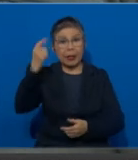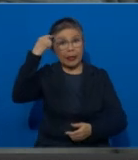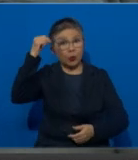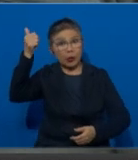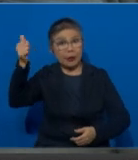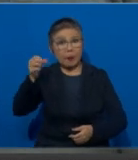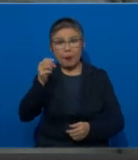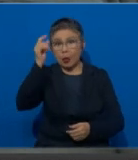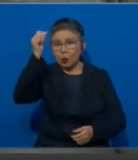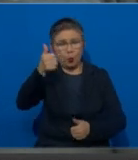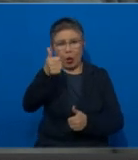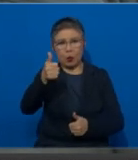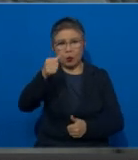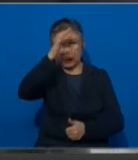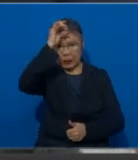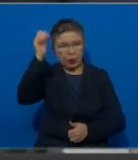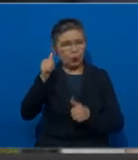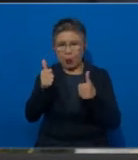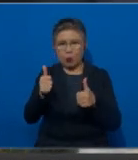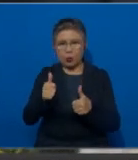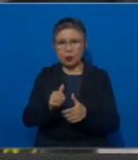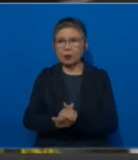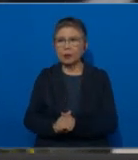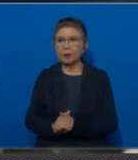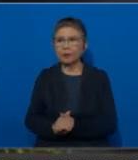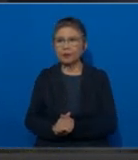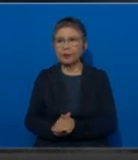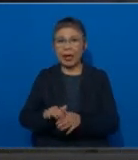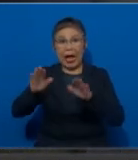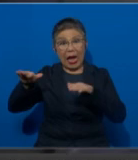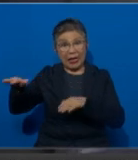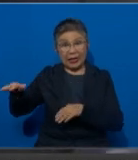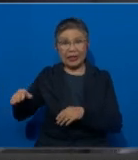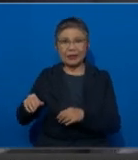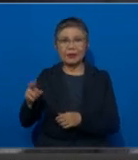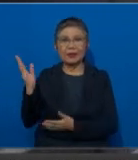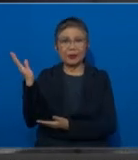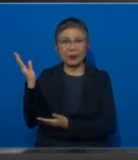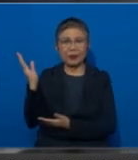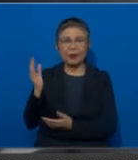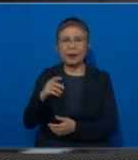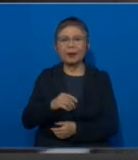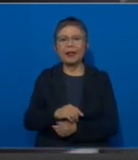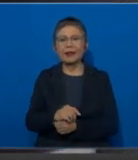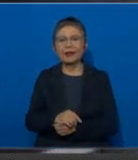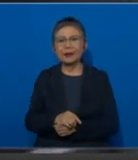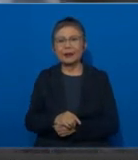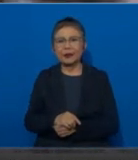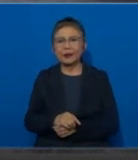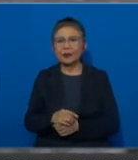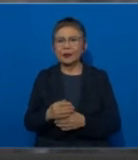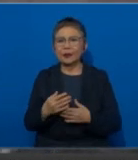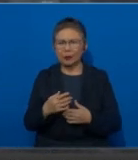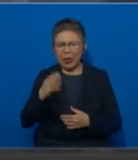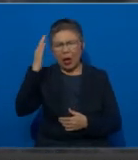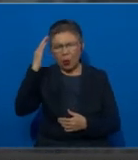kerja ini di Jamrut Biru bagus, Pak. Anak Nawi Muhammad Iqbal merasakan benar bagaimana ayahnya sangat terpukul